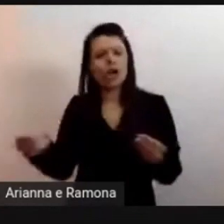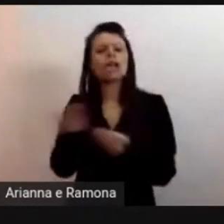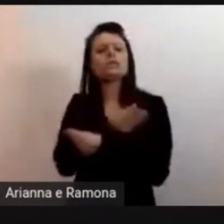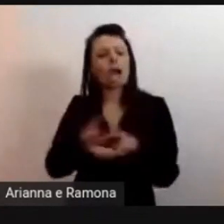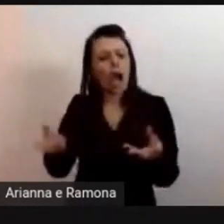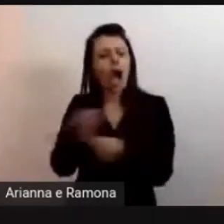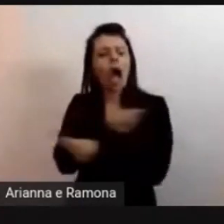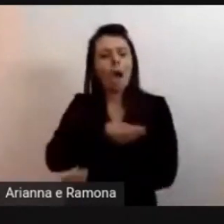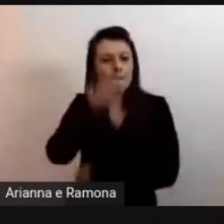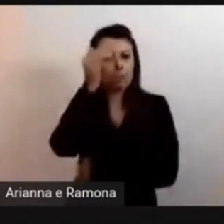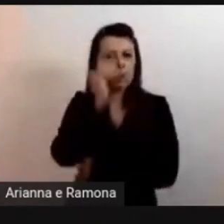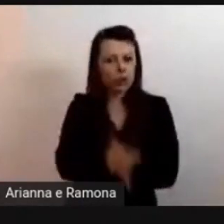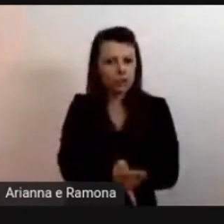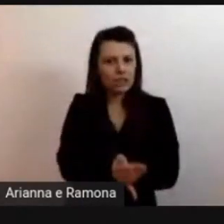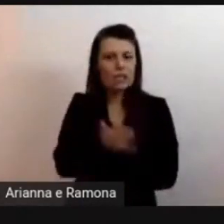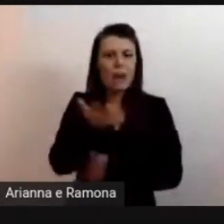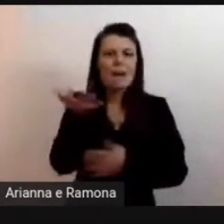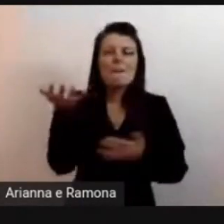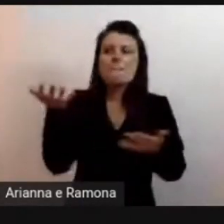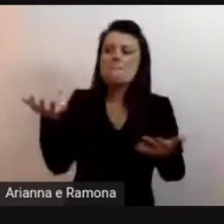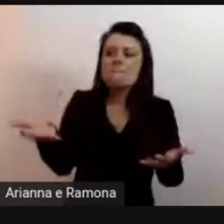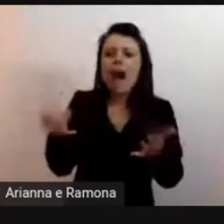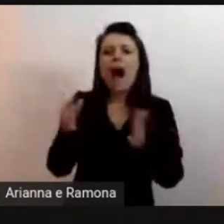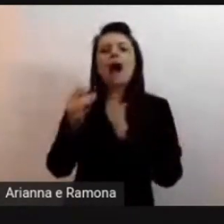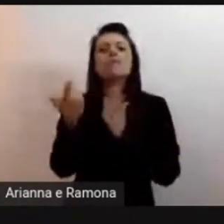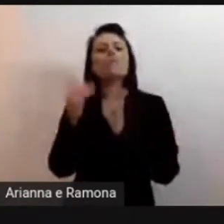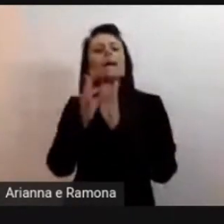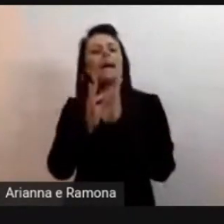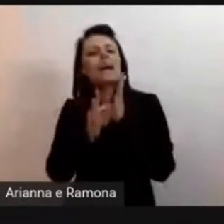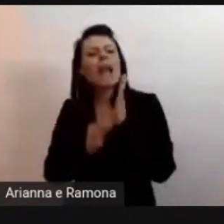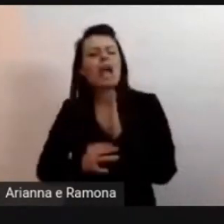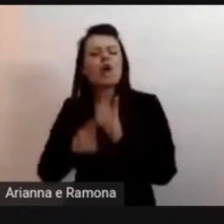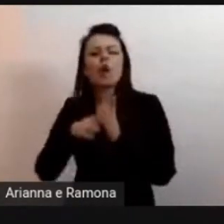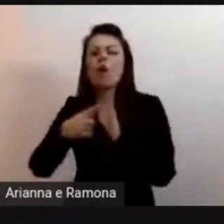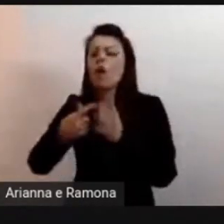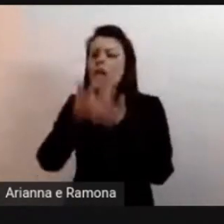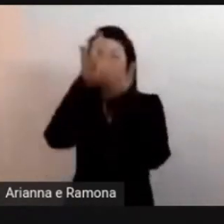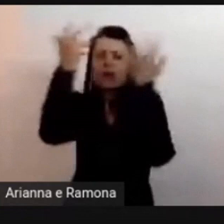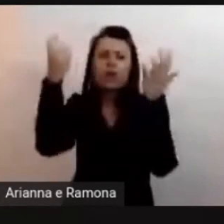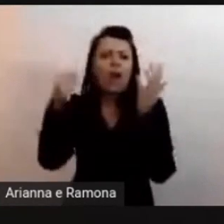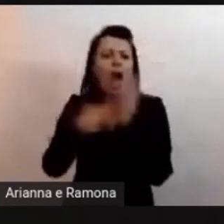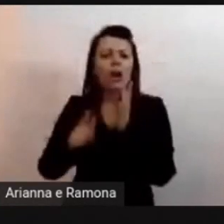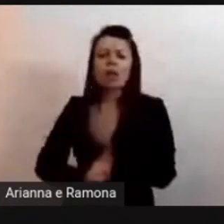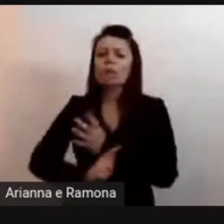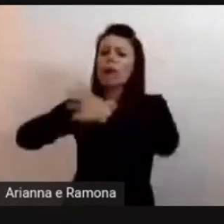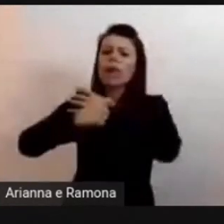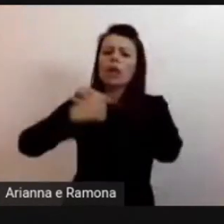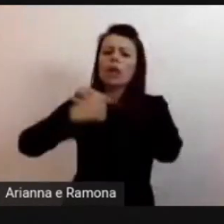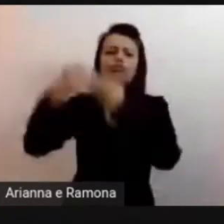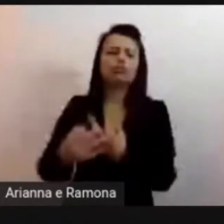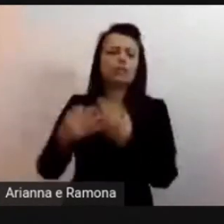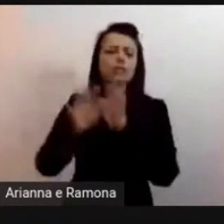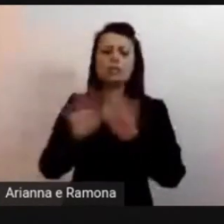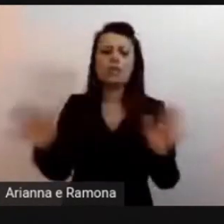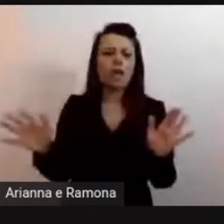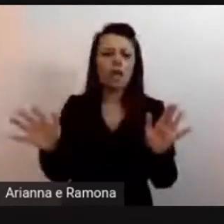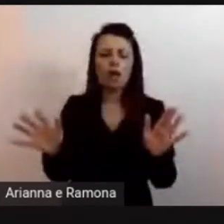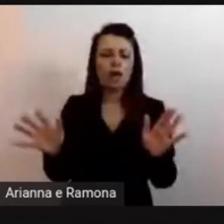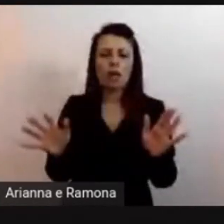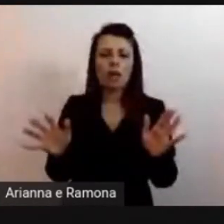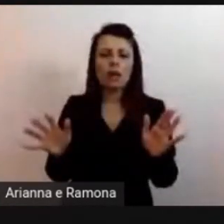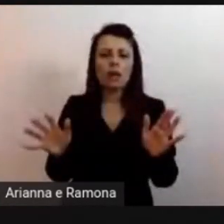ma anche oggi regole molto precise e soprattutto è studente non si può fare cenni